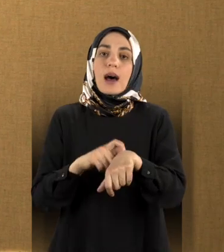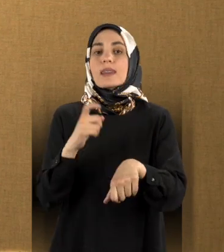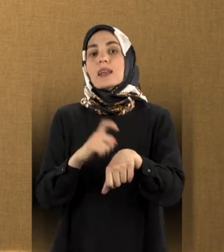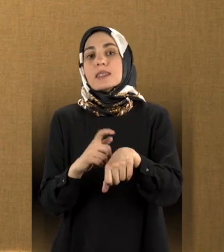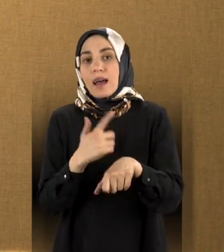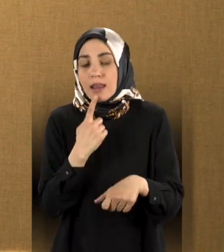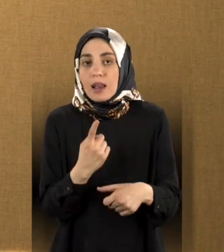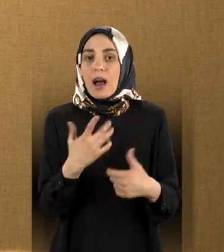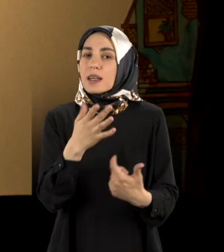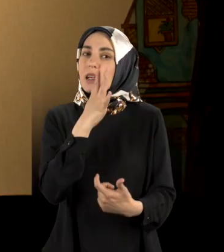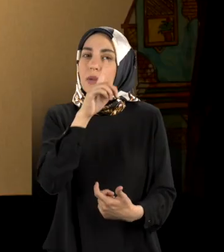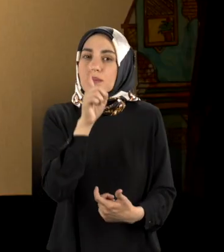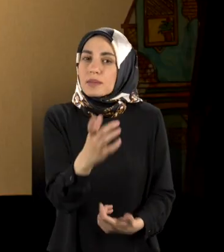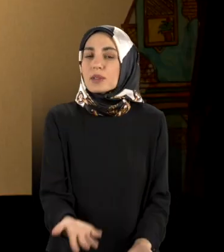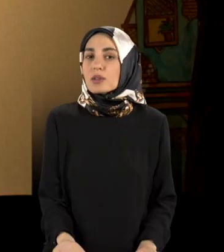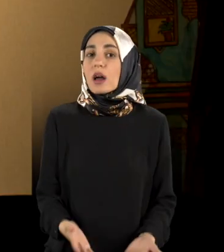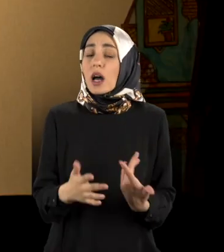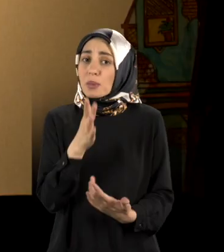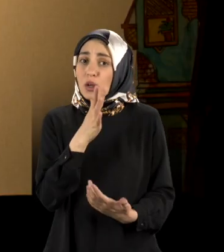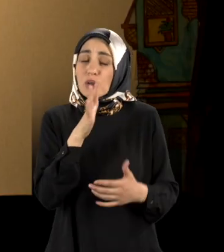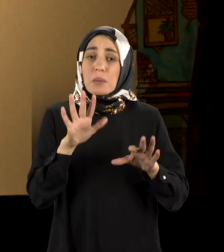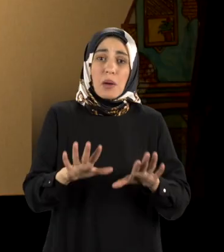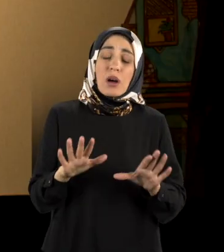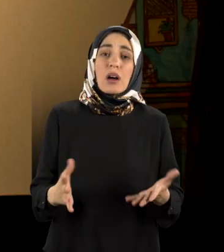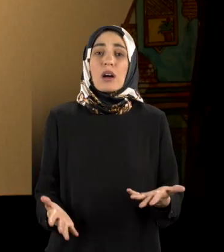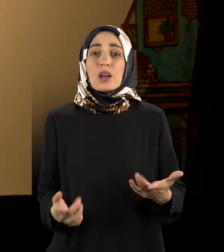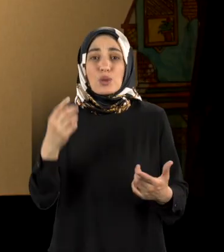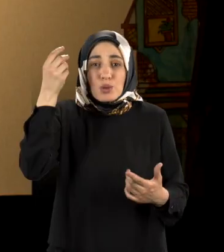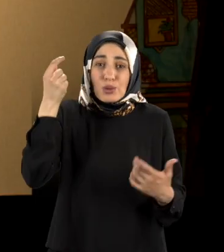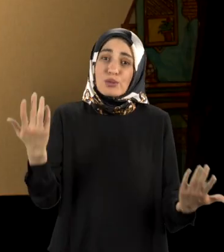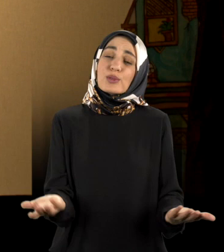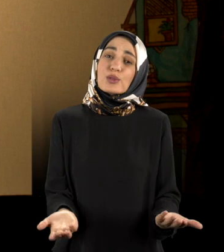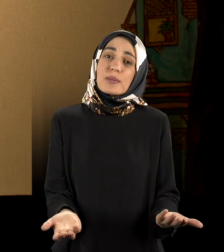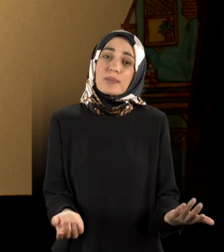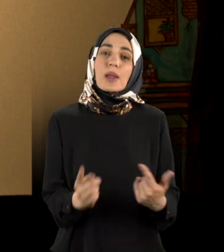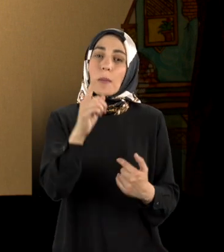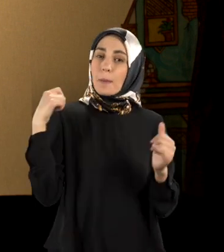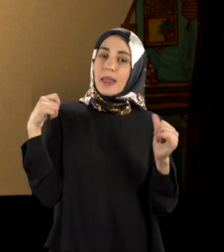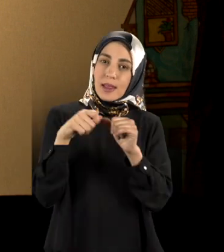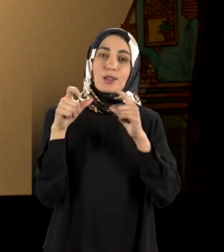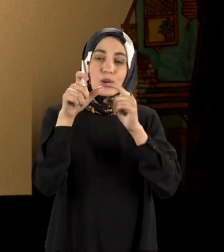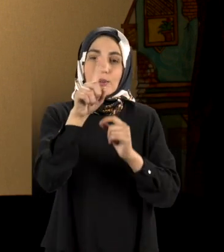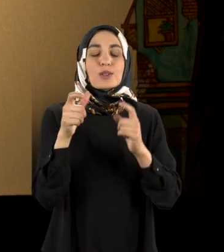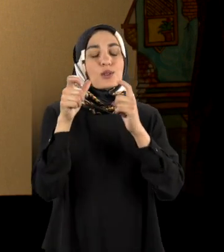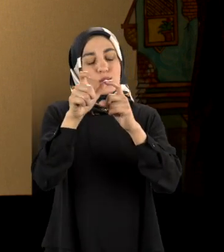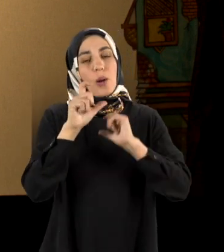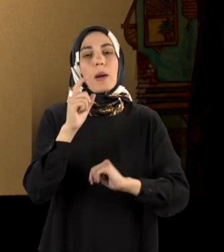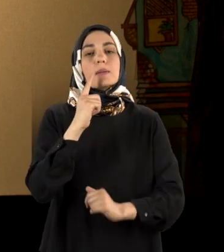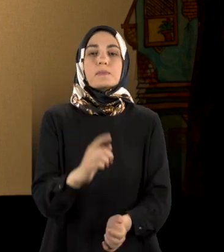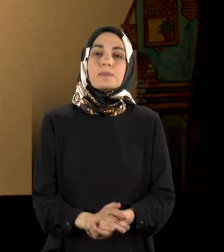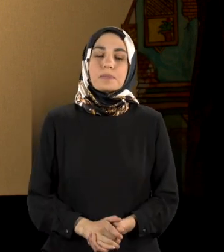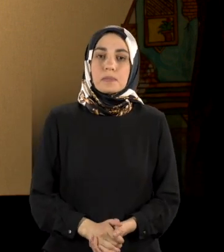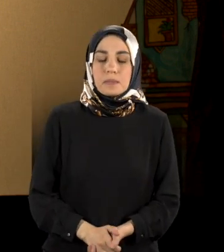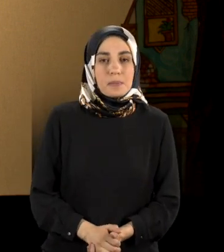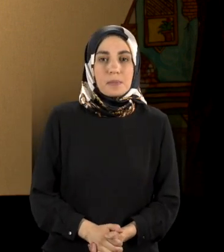saatlerle buna saat Hani sen bilmece biliyordum biliyordum ama unutmuşum Bir tane daha sorayım